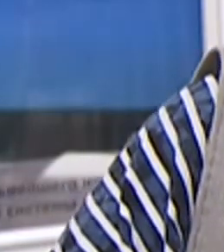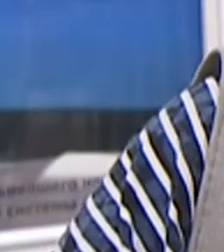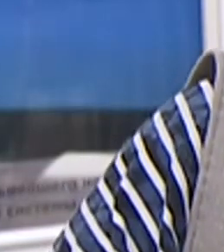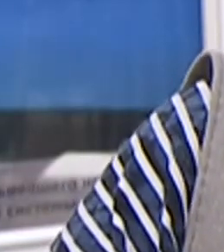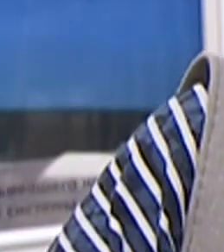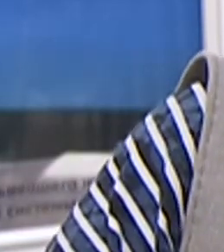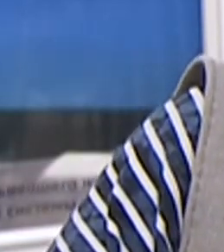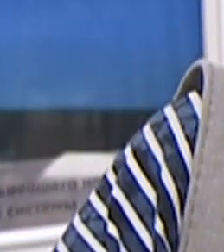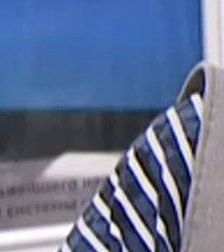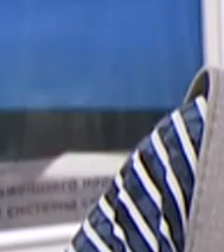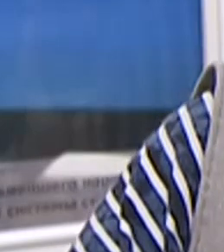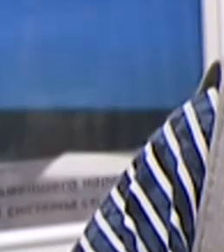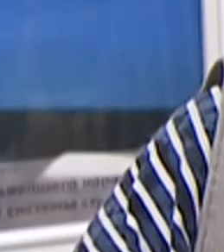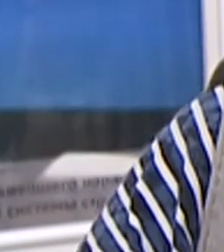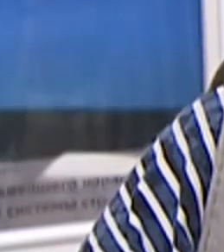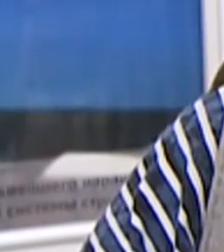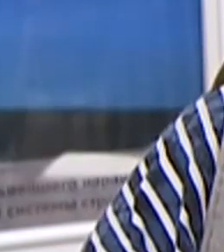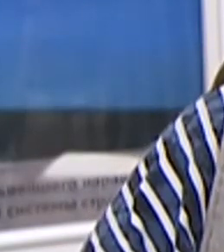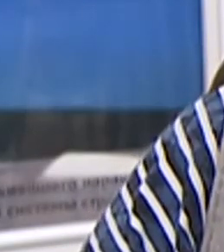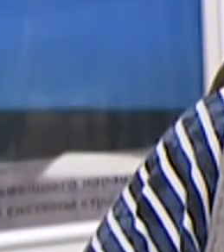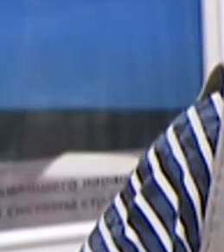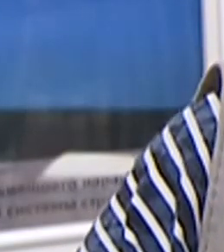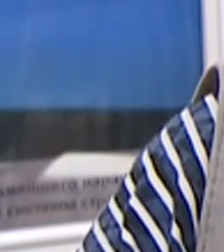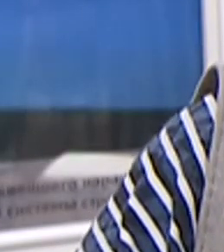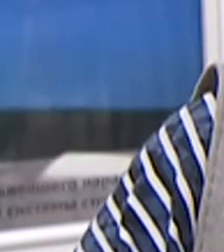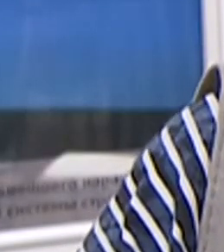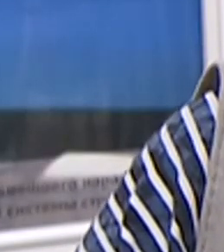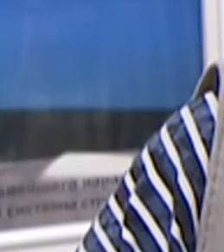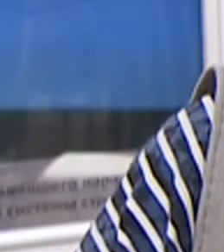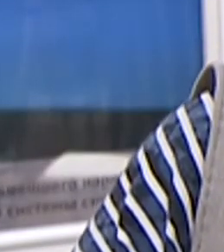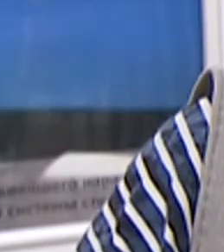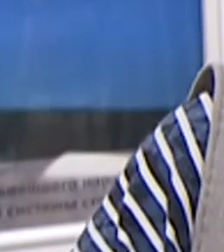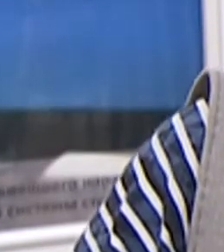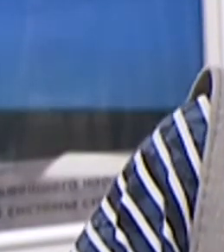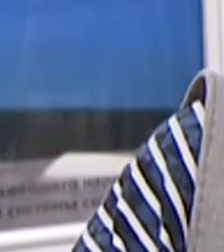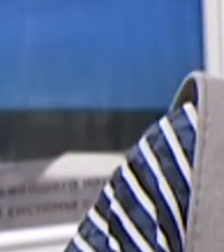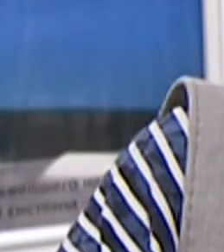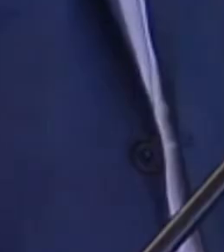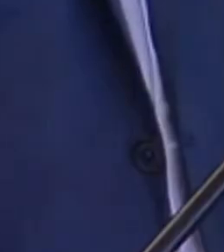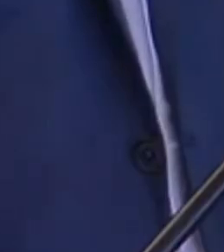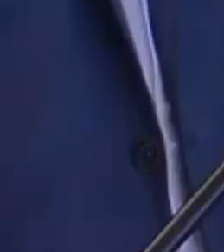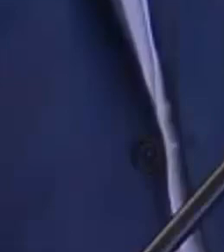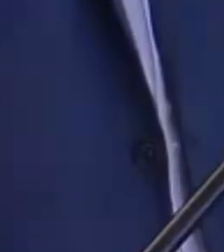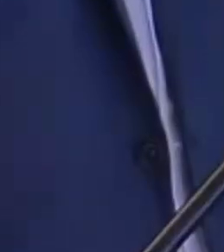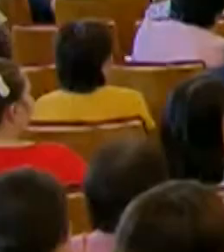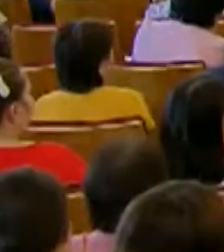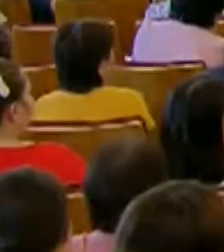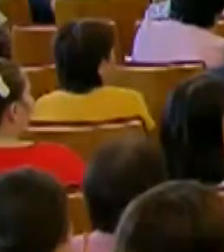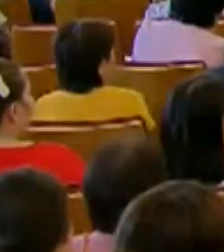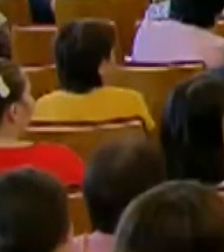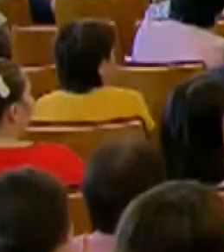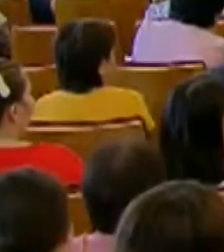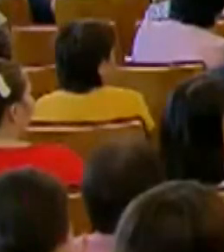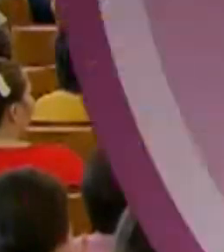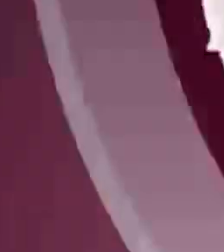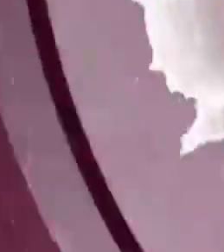ни пандусами для колясочников, ни специальными какими-то поручнями, чтобы каждый мог сам подняться. Жалобы выслушал аким